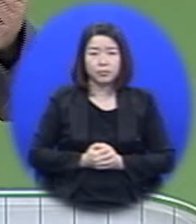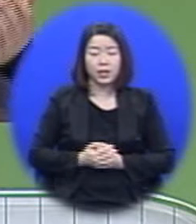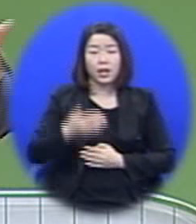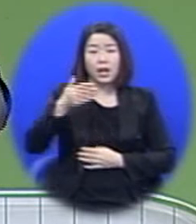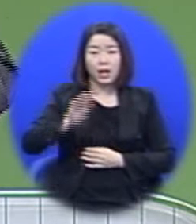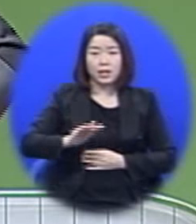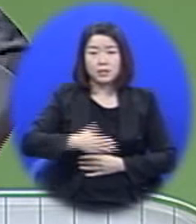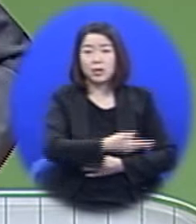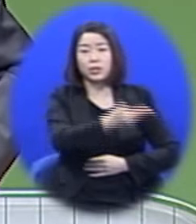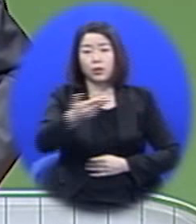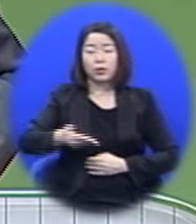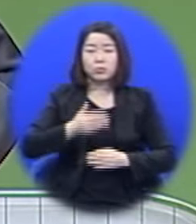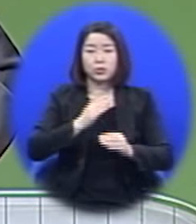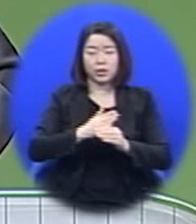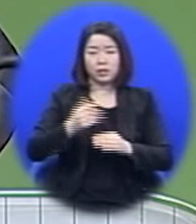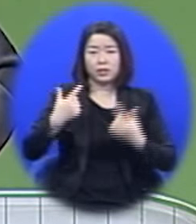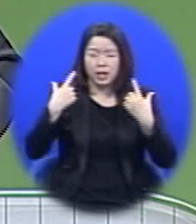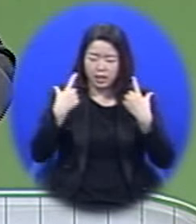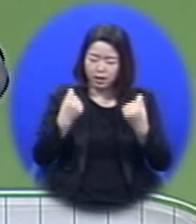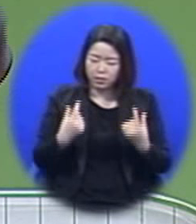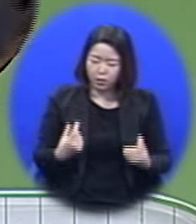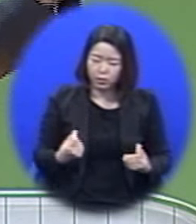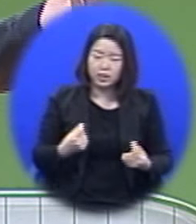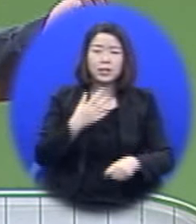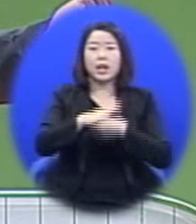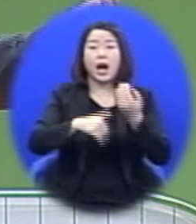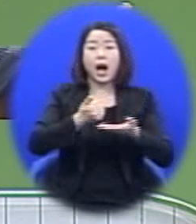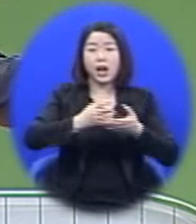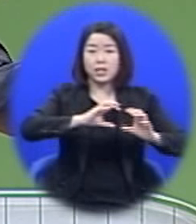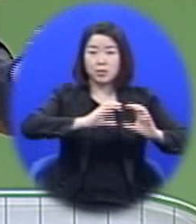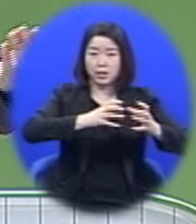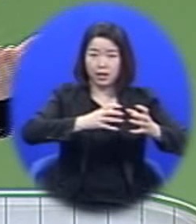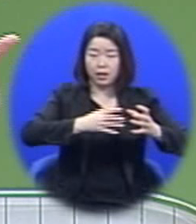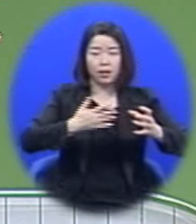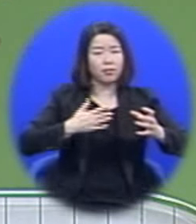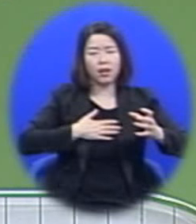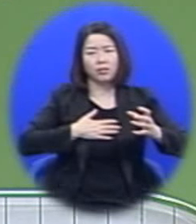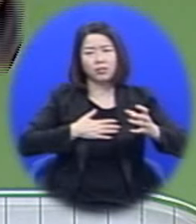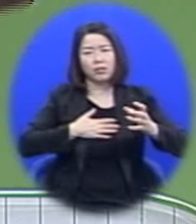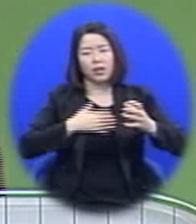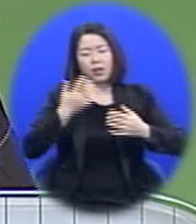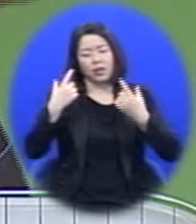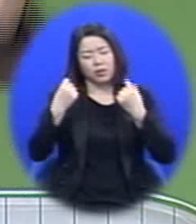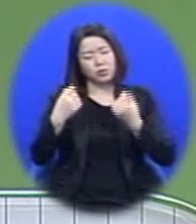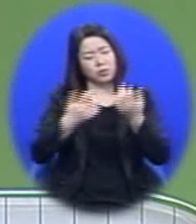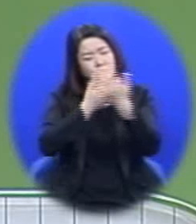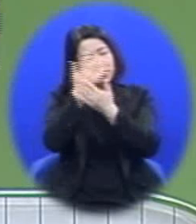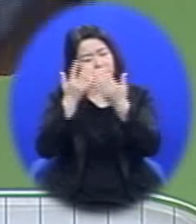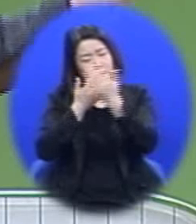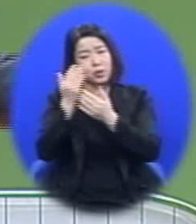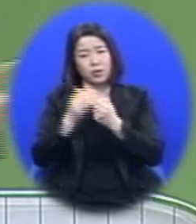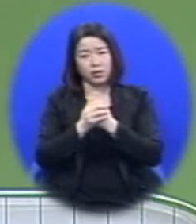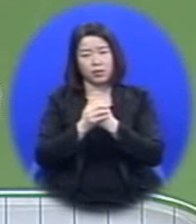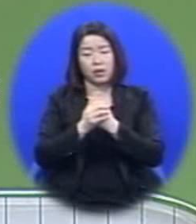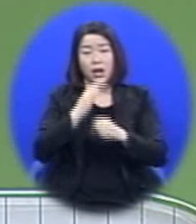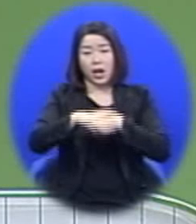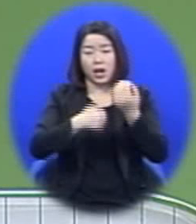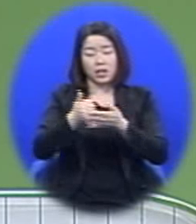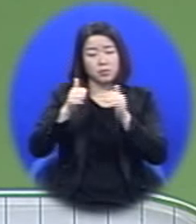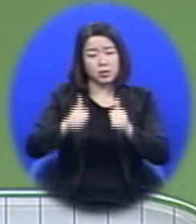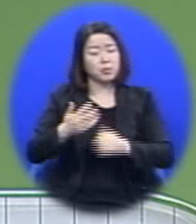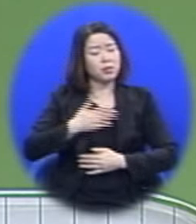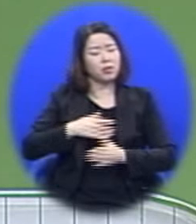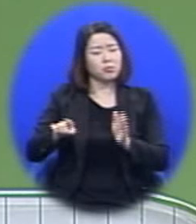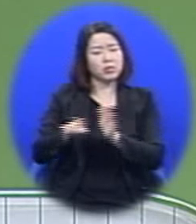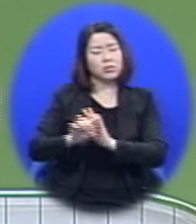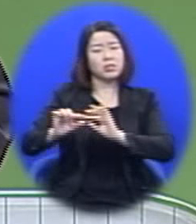그러나 여러분 중에는 여전히 하나님의 나라가 나는 여전히 막연해요. 하나님의 심판이 나에게는 진짜 믿어지지